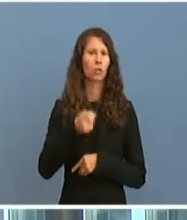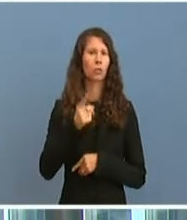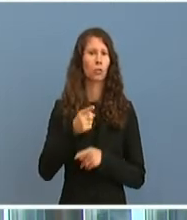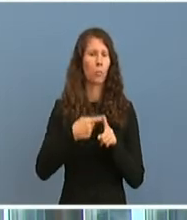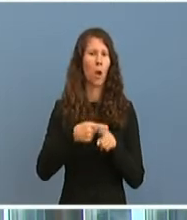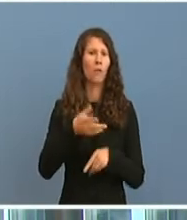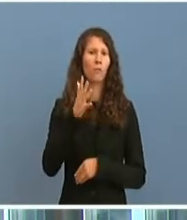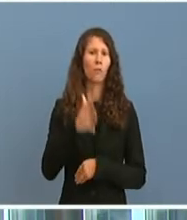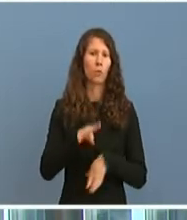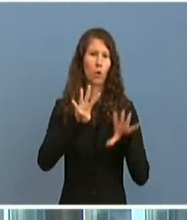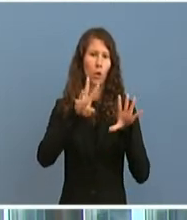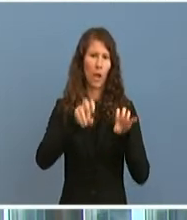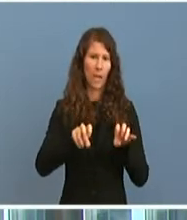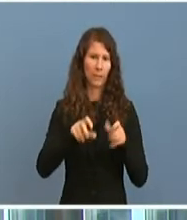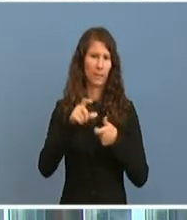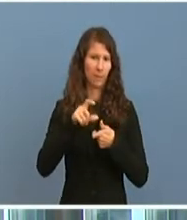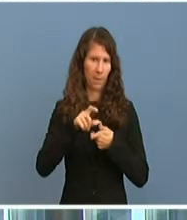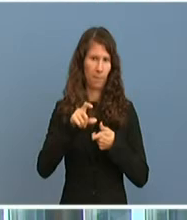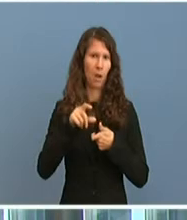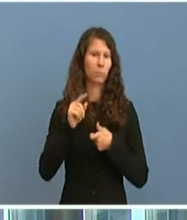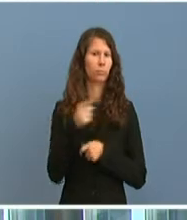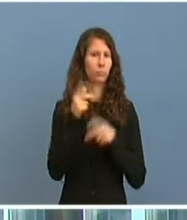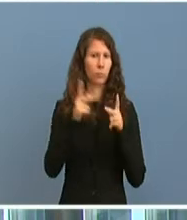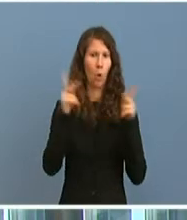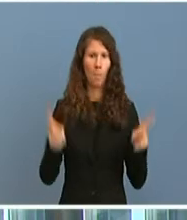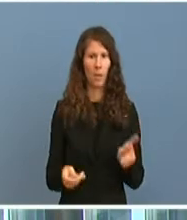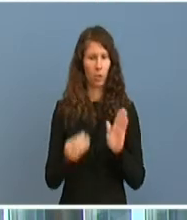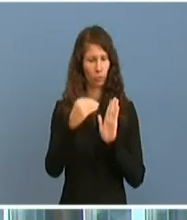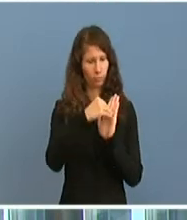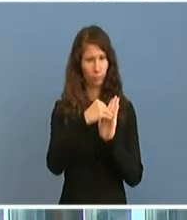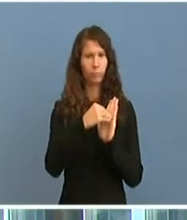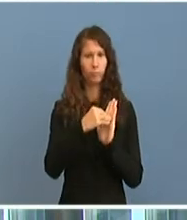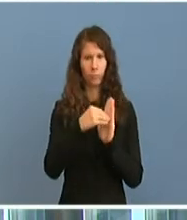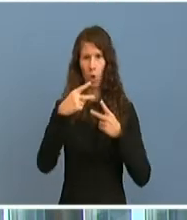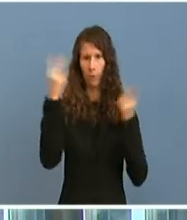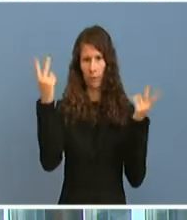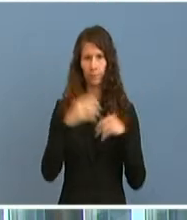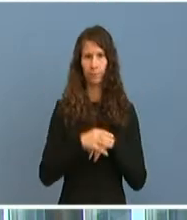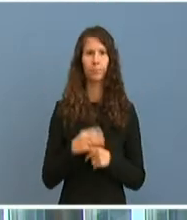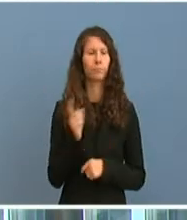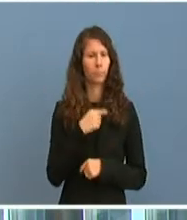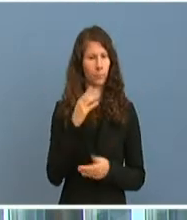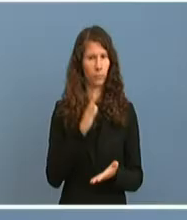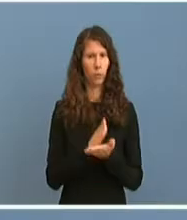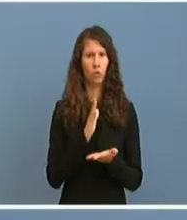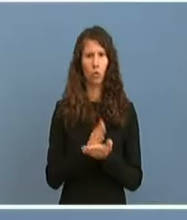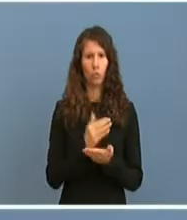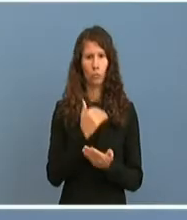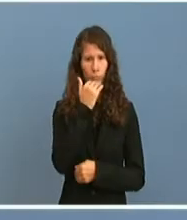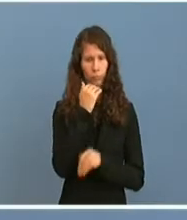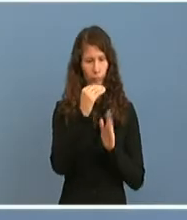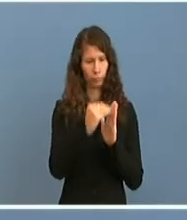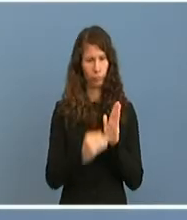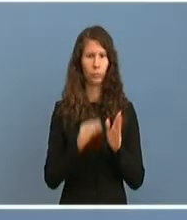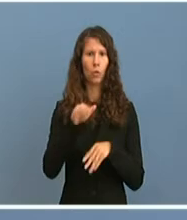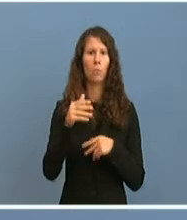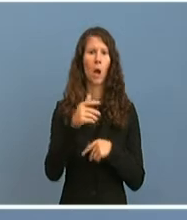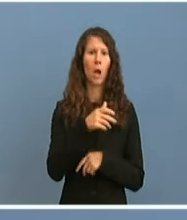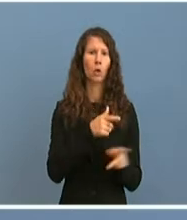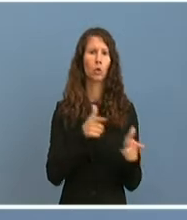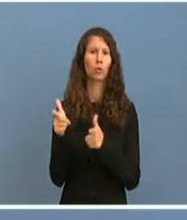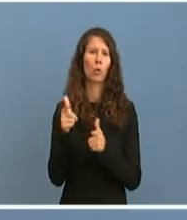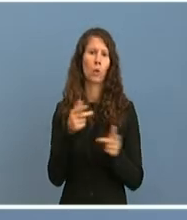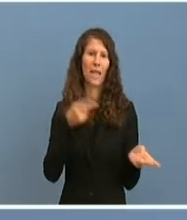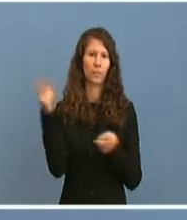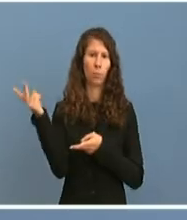Monat September, auch auf unserer Website veröffentlicht. Dazu nehmen wir Stellung über die Ausführung von Rüstungsexporten in